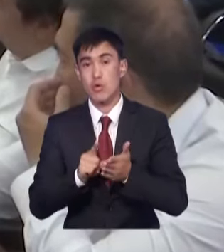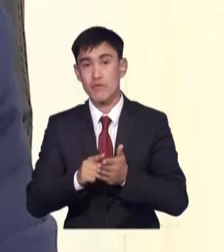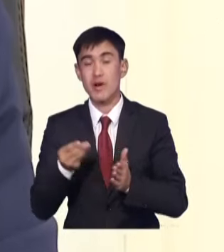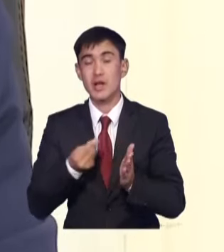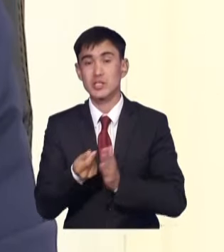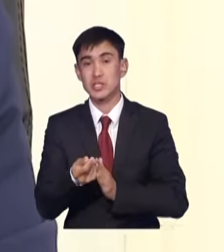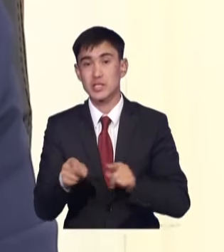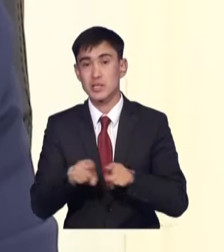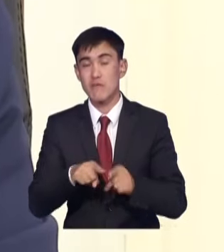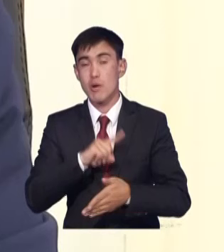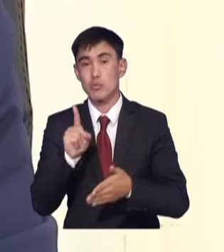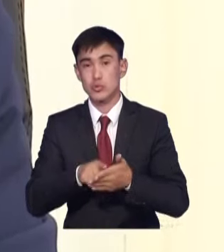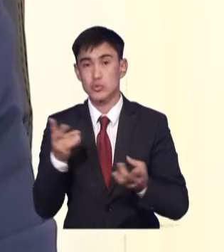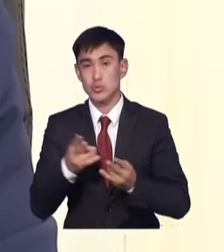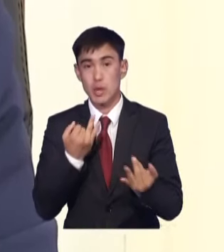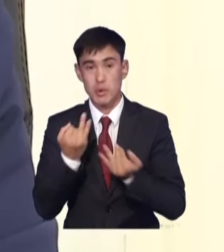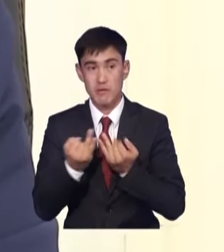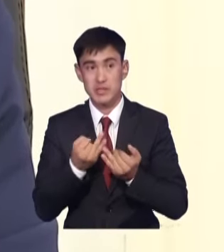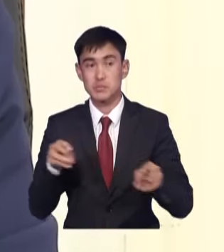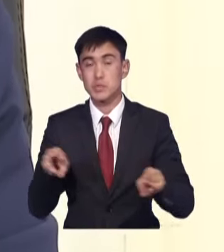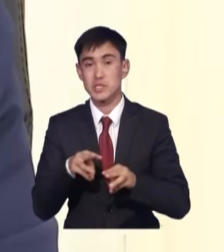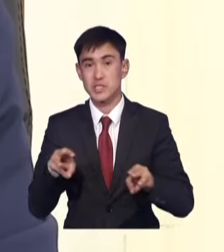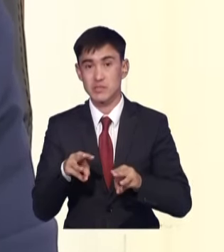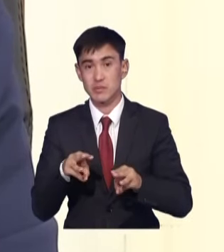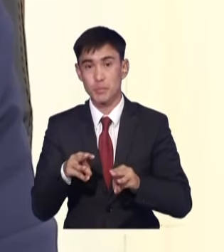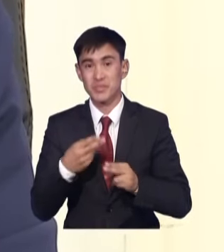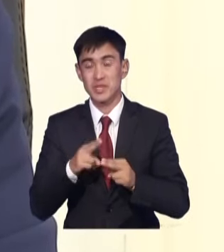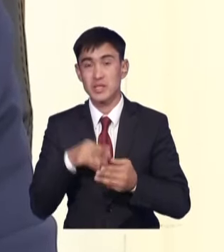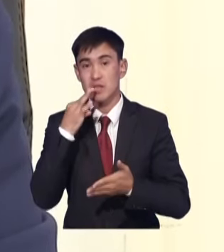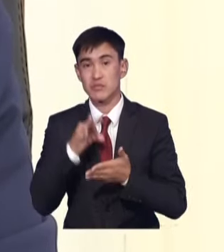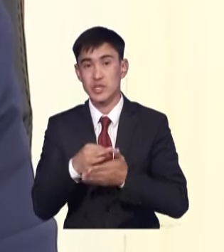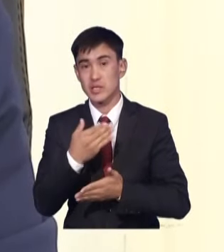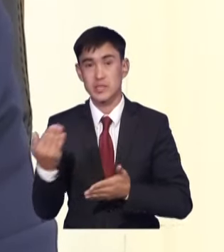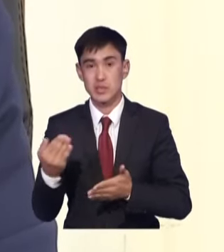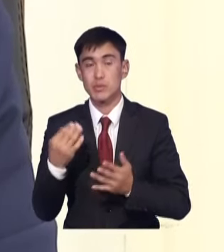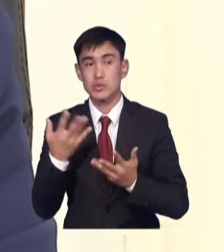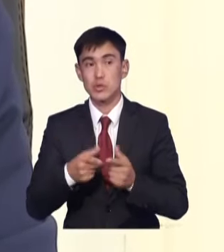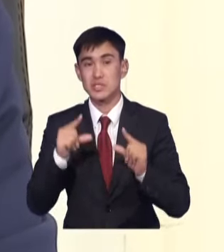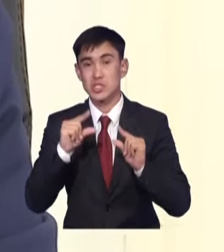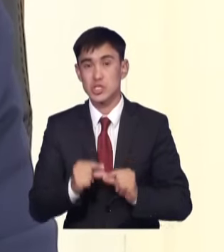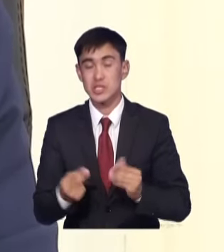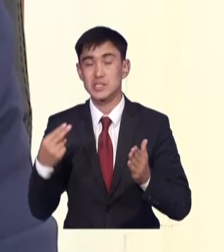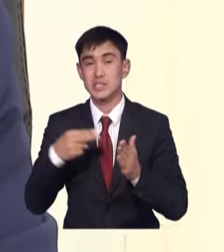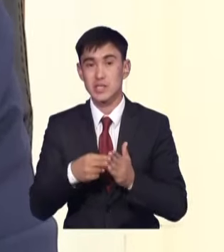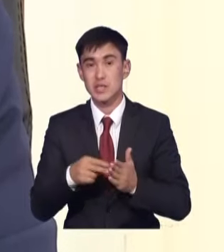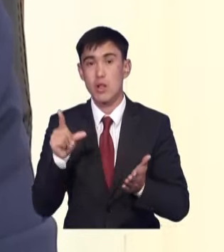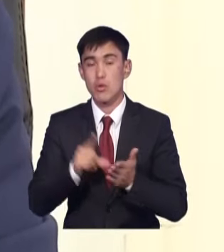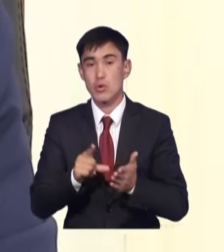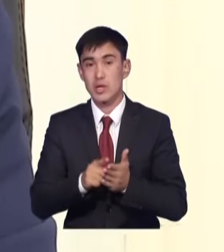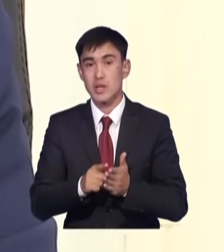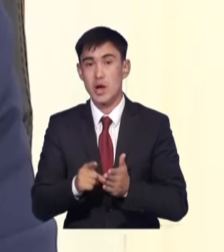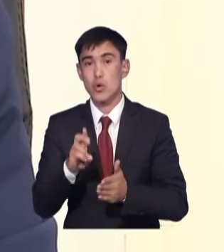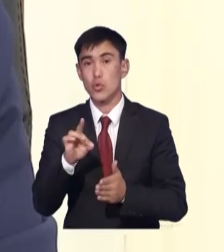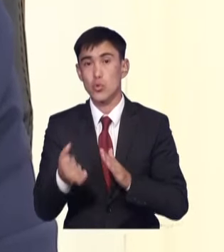отчислений этот вопрос нужно обговаривать с Министерством за это отвечают они поскольку снижение ставки налогообложения для